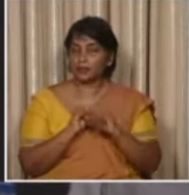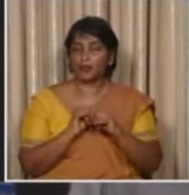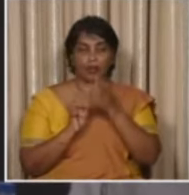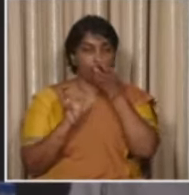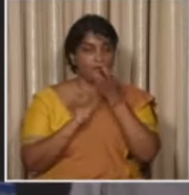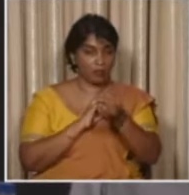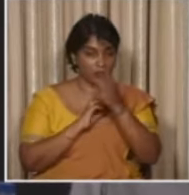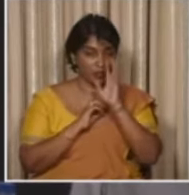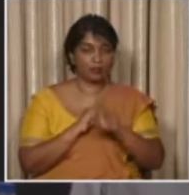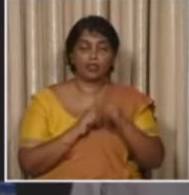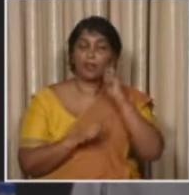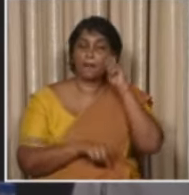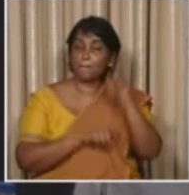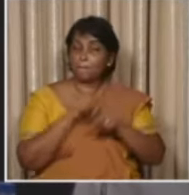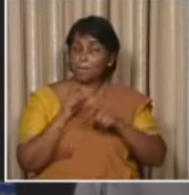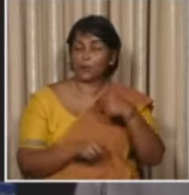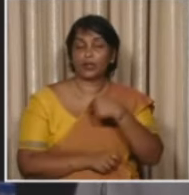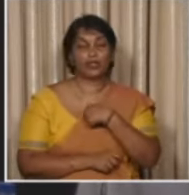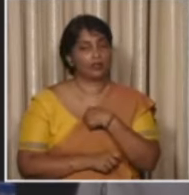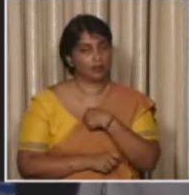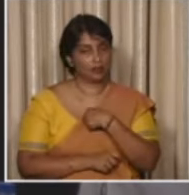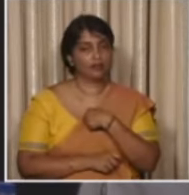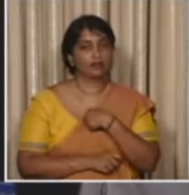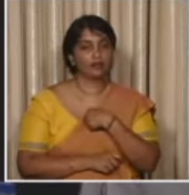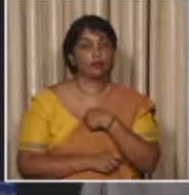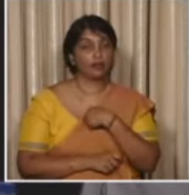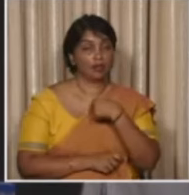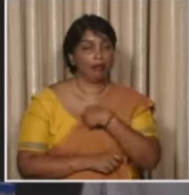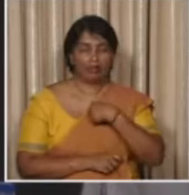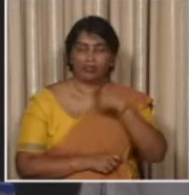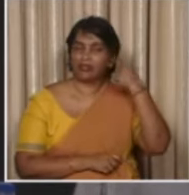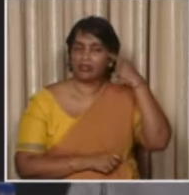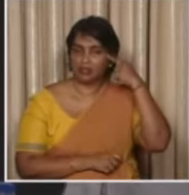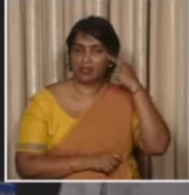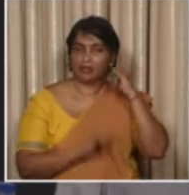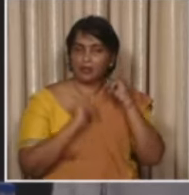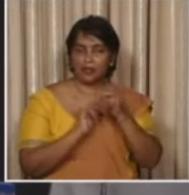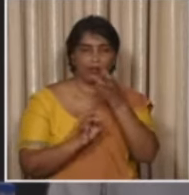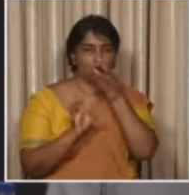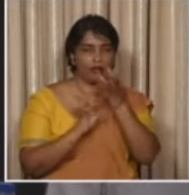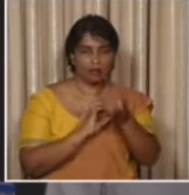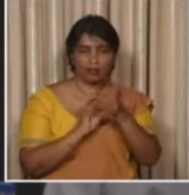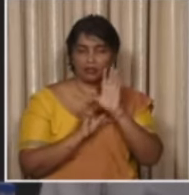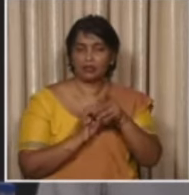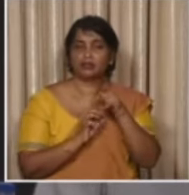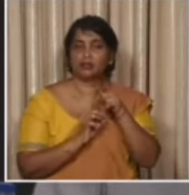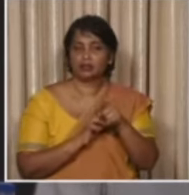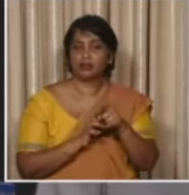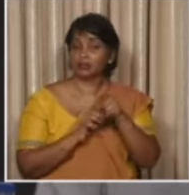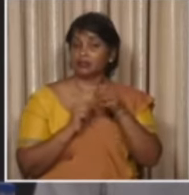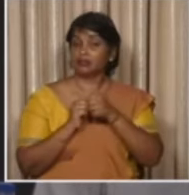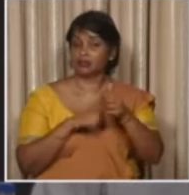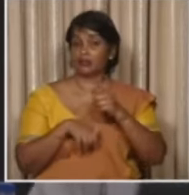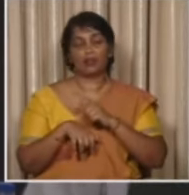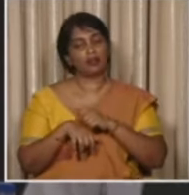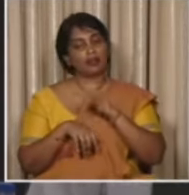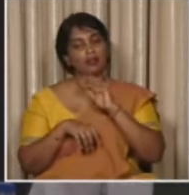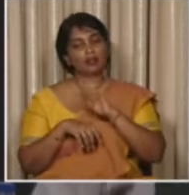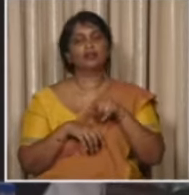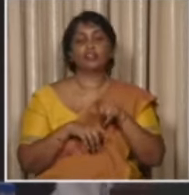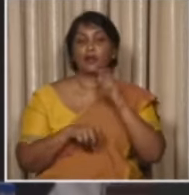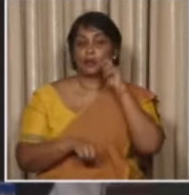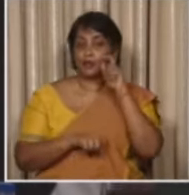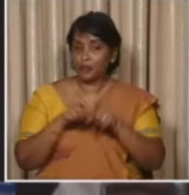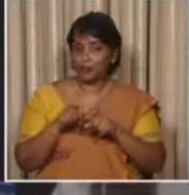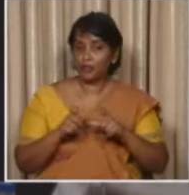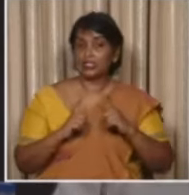කරපු මිනිස්සුන්ගේ හදවත් කතා කරනවා. මේ ම්ලේච්ඡ ප්‍රහාරය කරපු එක වෙන්න ඉඩ දුන්න මිනිස්සු